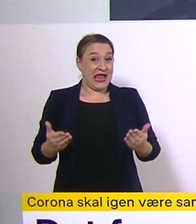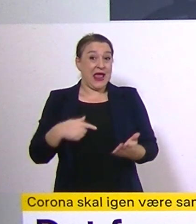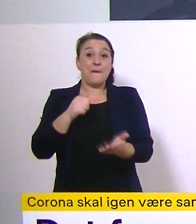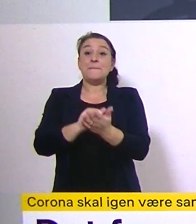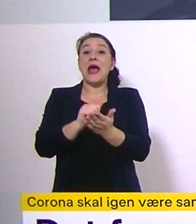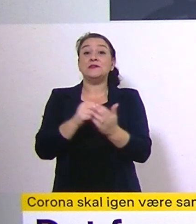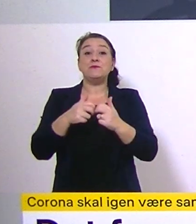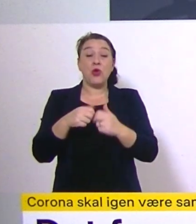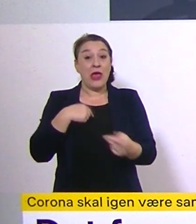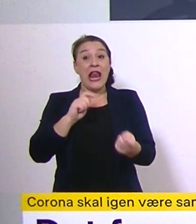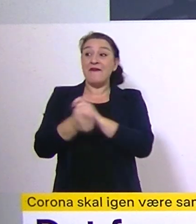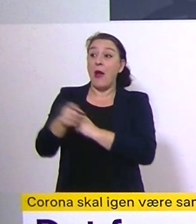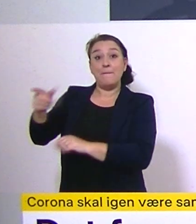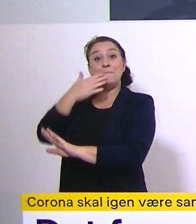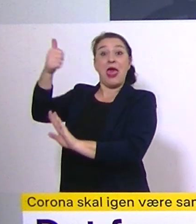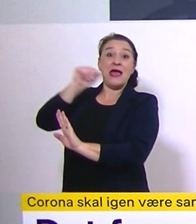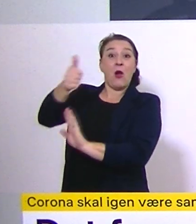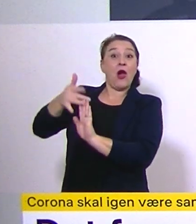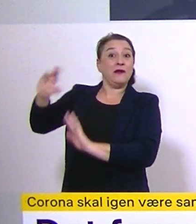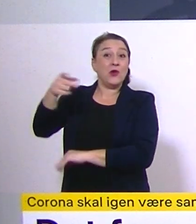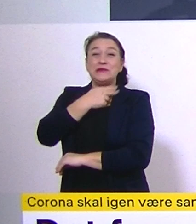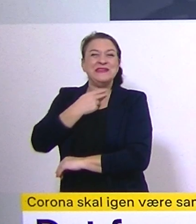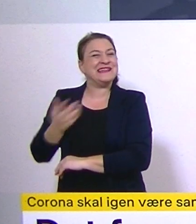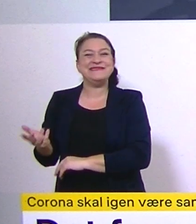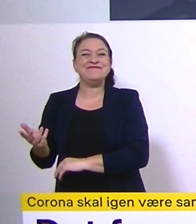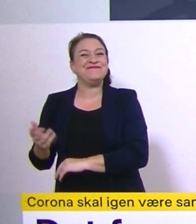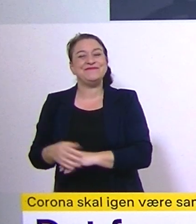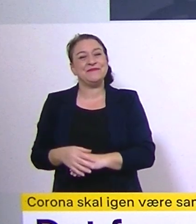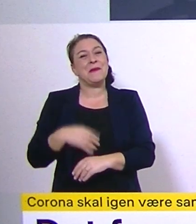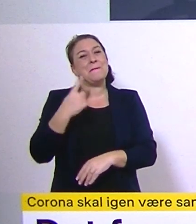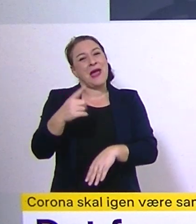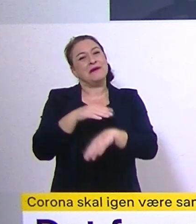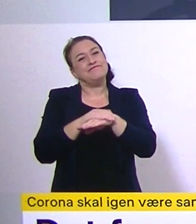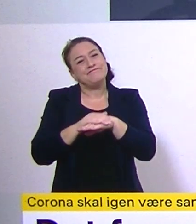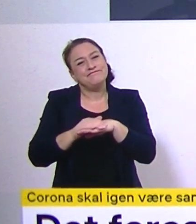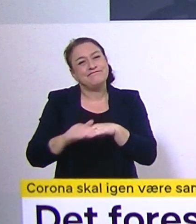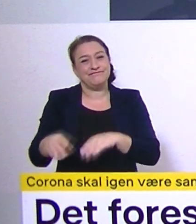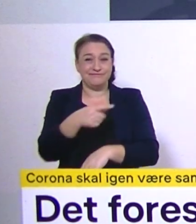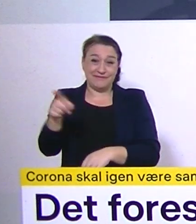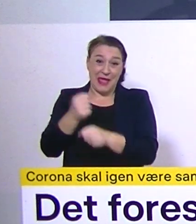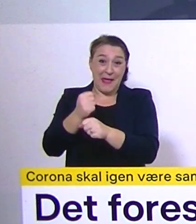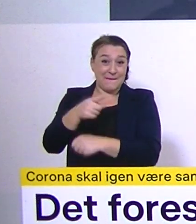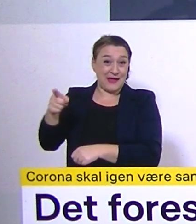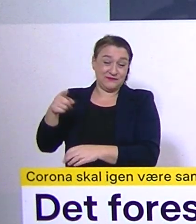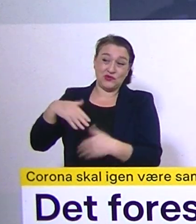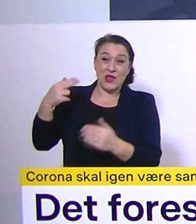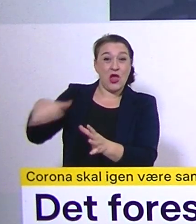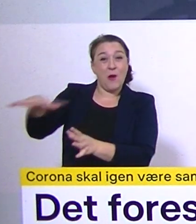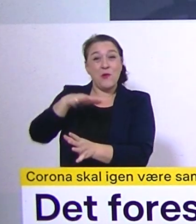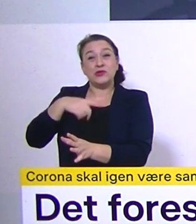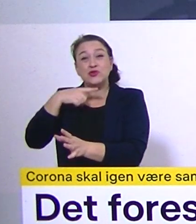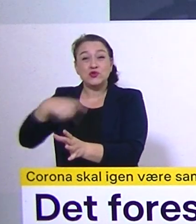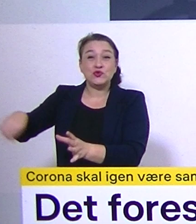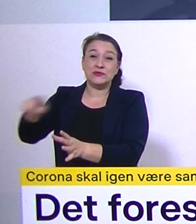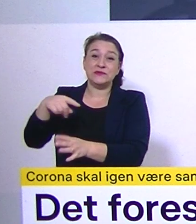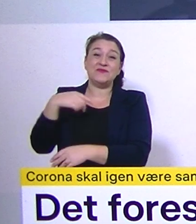Men jeg vil alligevel gerne rette en appel til jer, der arbejder. I sundhedsvæsenet. Jeg ved godt, at en del